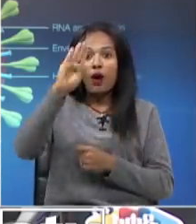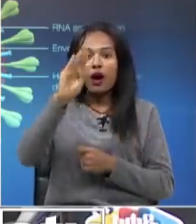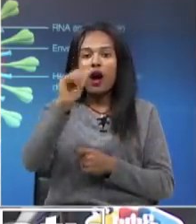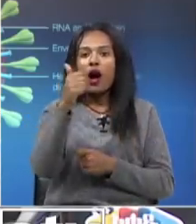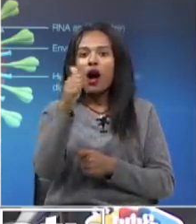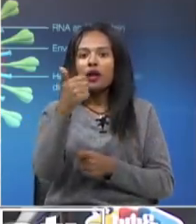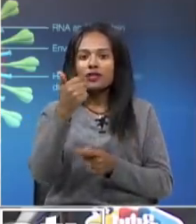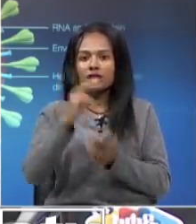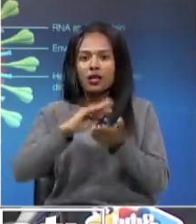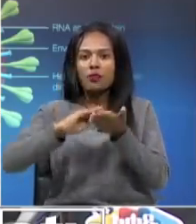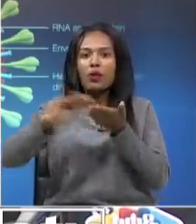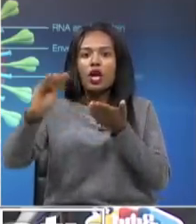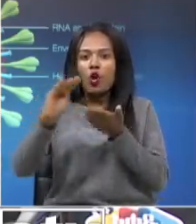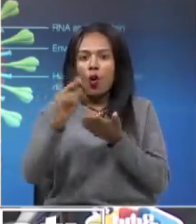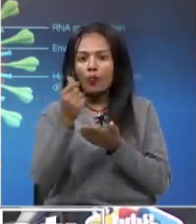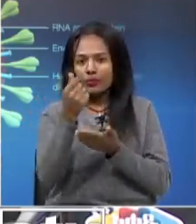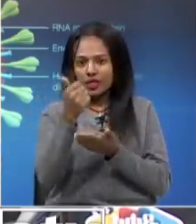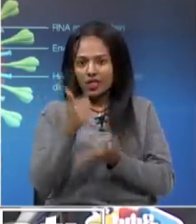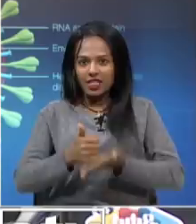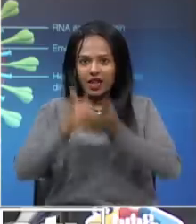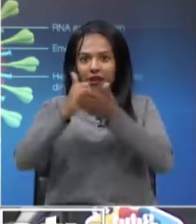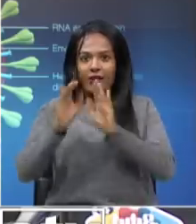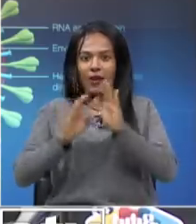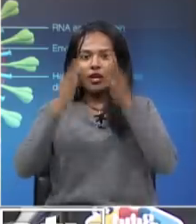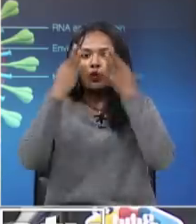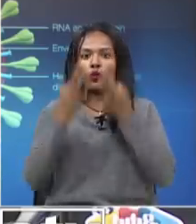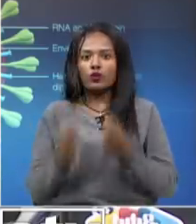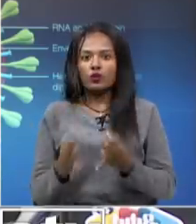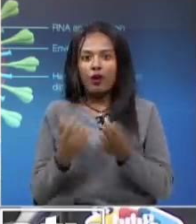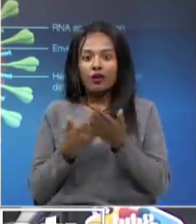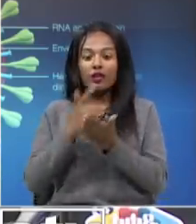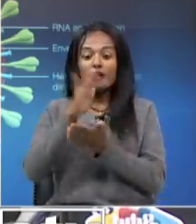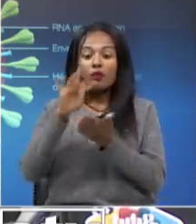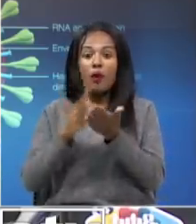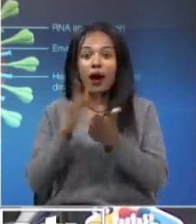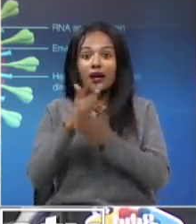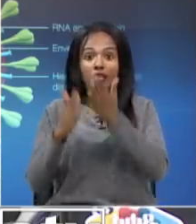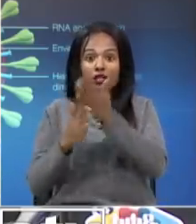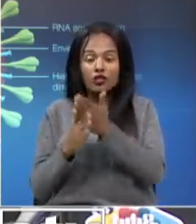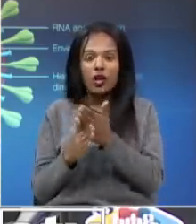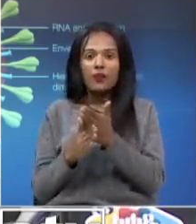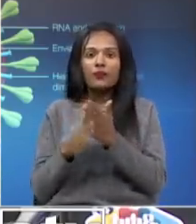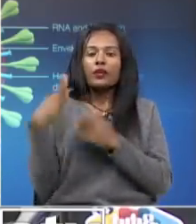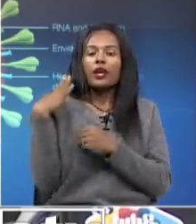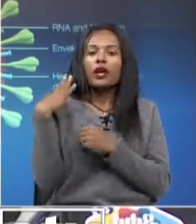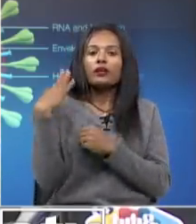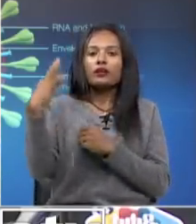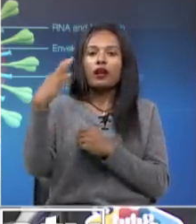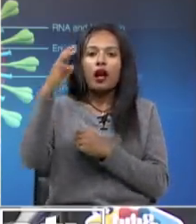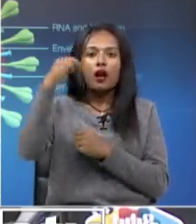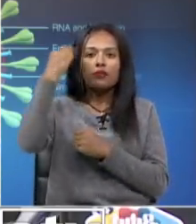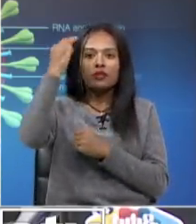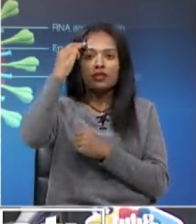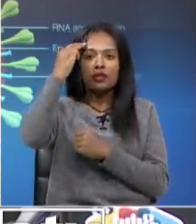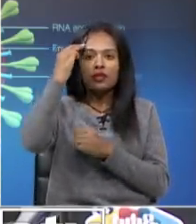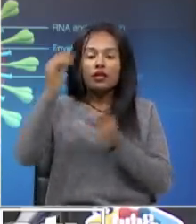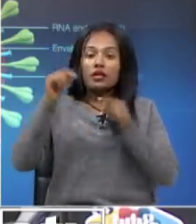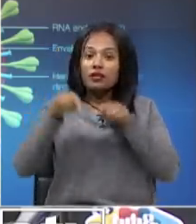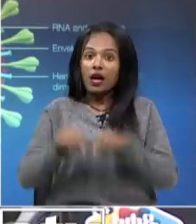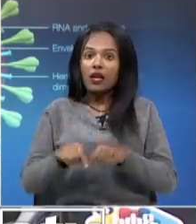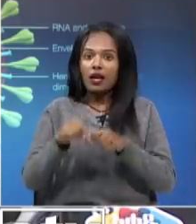ብር ድጋፍ ለማድረግ ወስኗል። ይህንን በማዕከል ደረጃ ለጤና ሚኒስትር